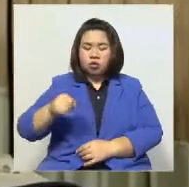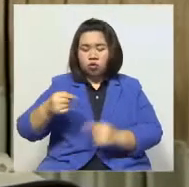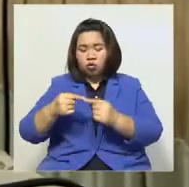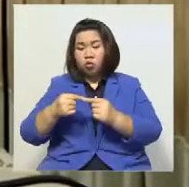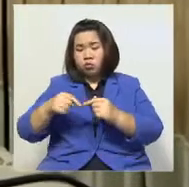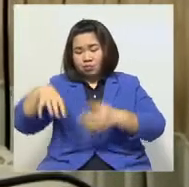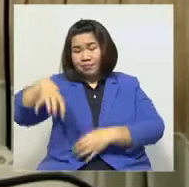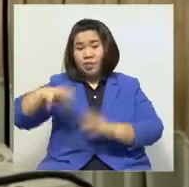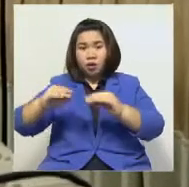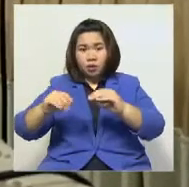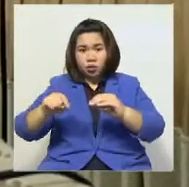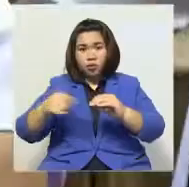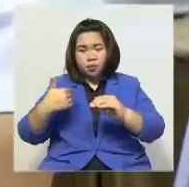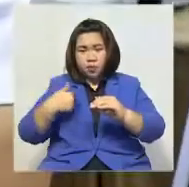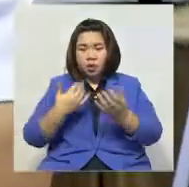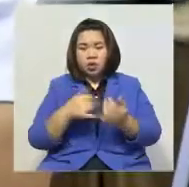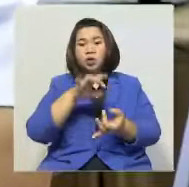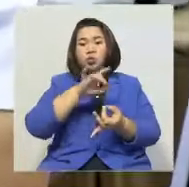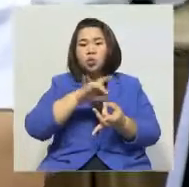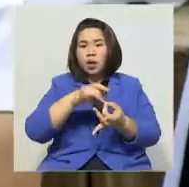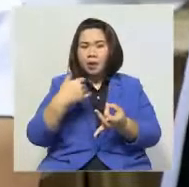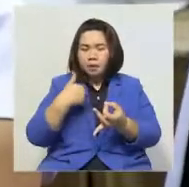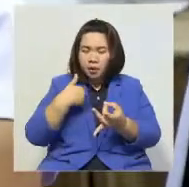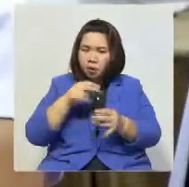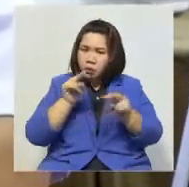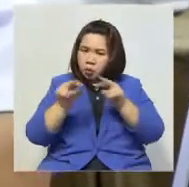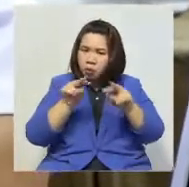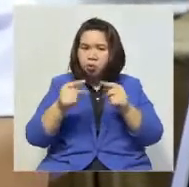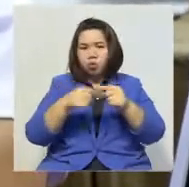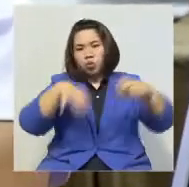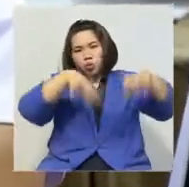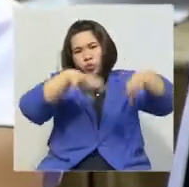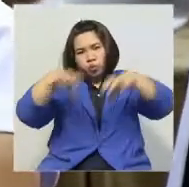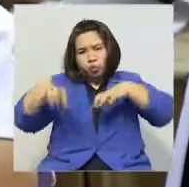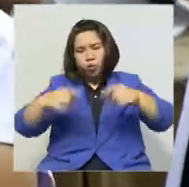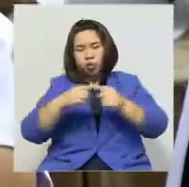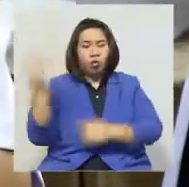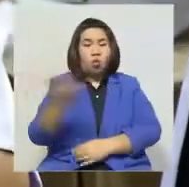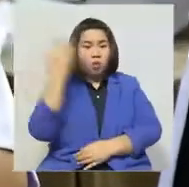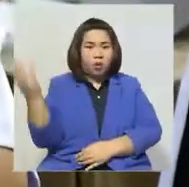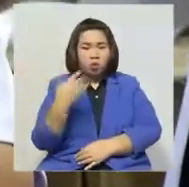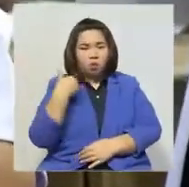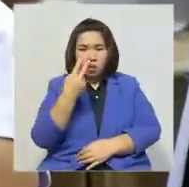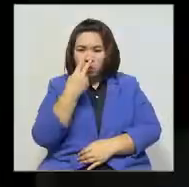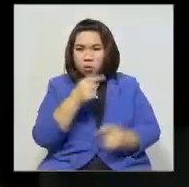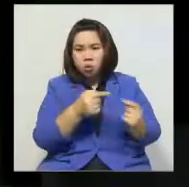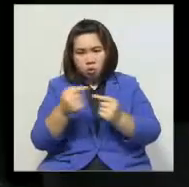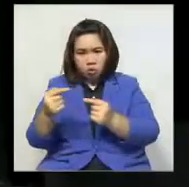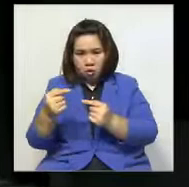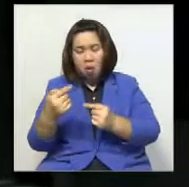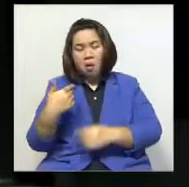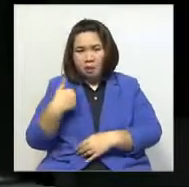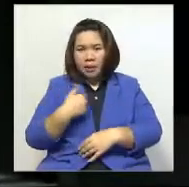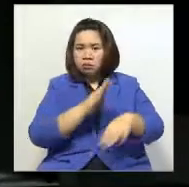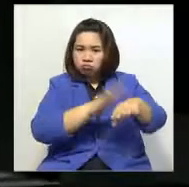วรรคโลกนะครับซึ่งตอนนี้จังหวัดสุโขทัยได้มีการติดตามสถานการณ์ฝนตกหนักจากอิทธิพลพายุเบบินคาอย่างต่อเนื่องครับและก็ได้มีการ